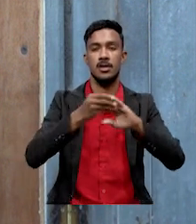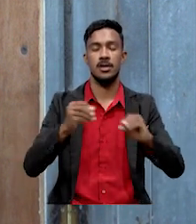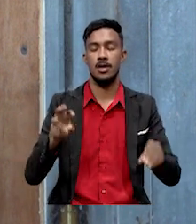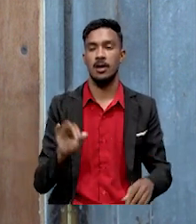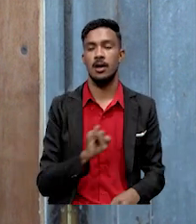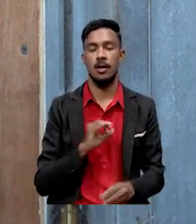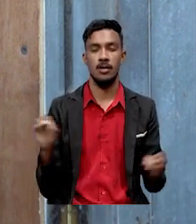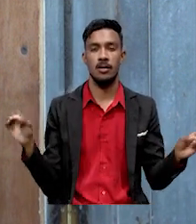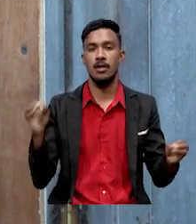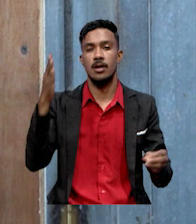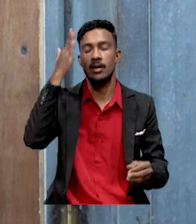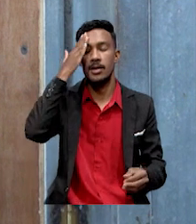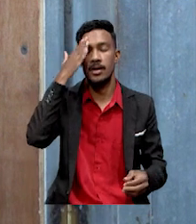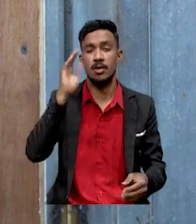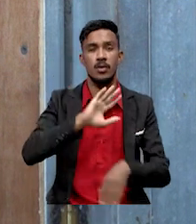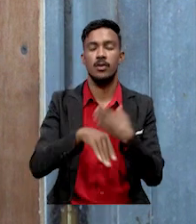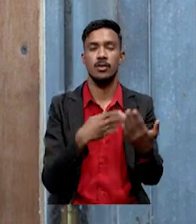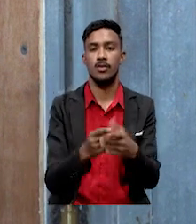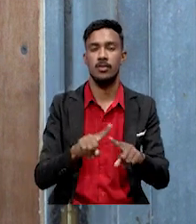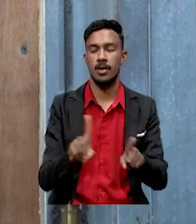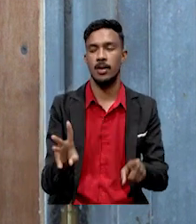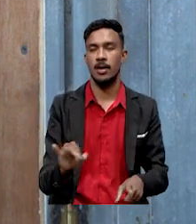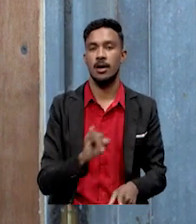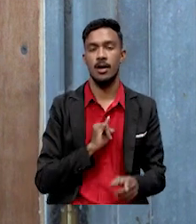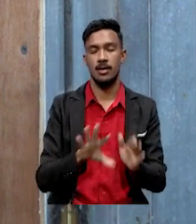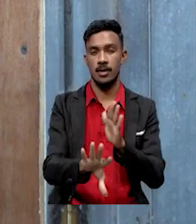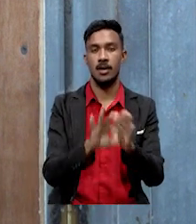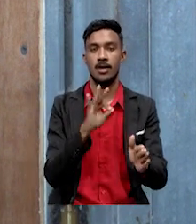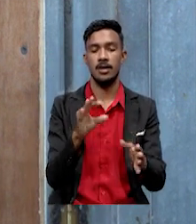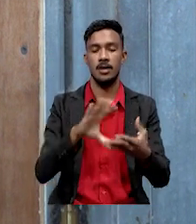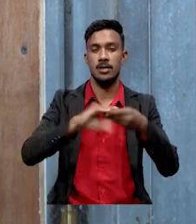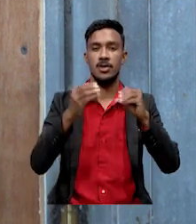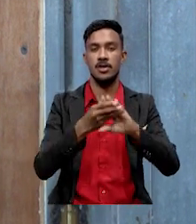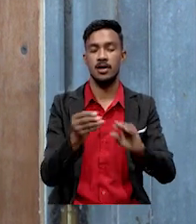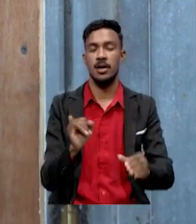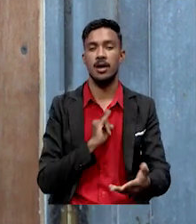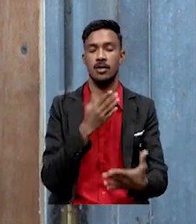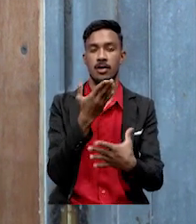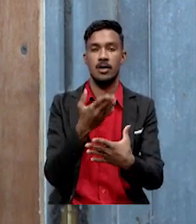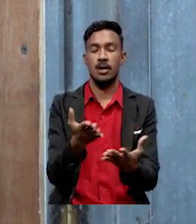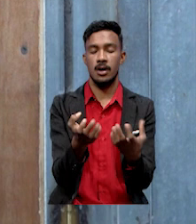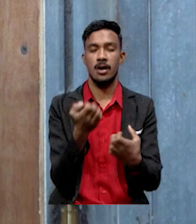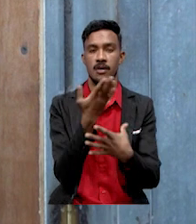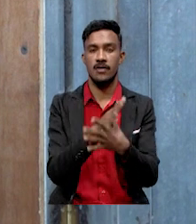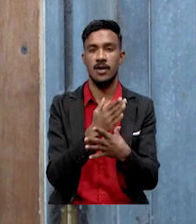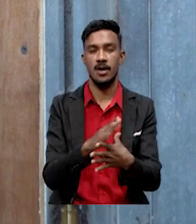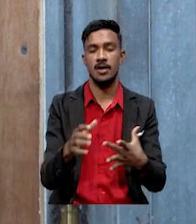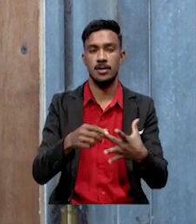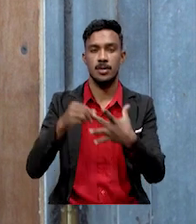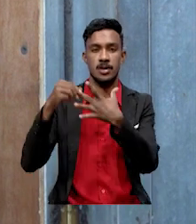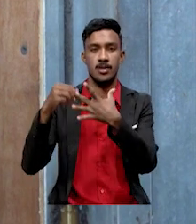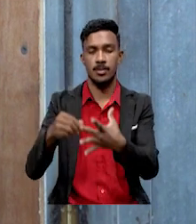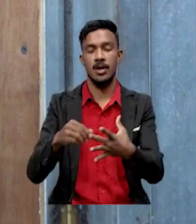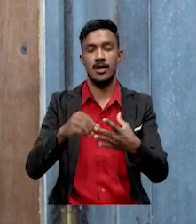tototo mai bei kari kau ni experiencia tu ane bei hau hetane hau kara ka fahe liuli ha are edukasau nian. Tambah